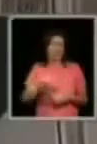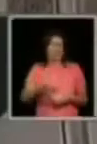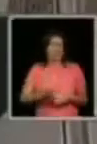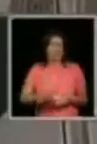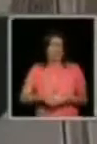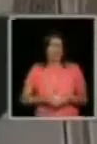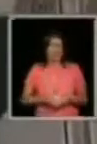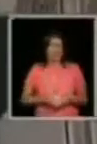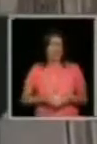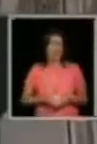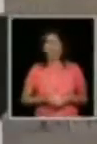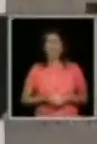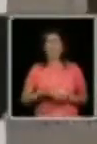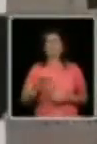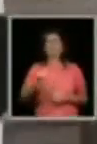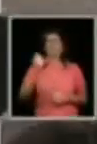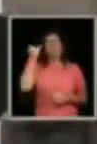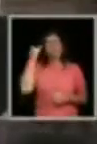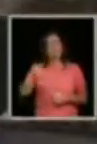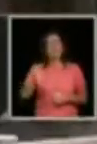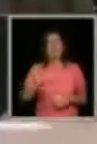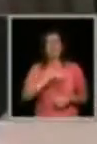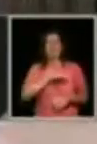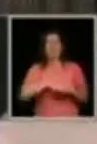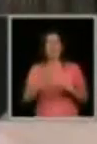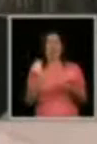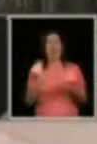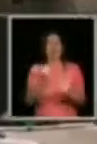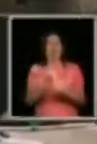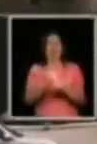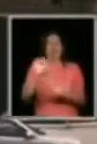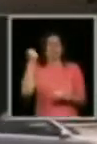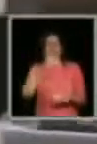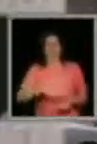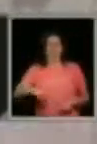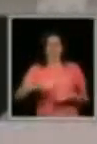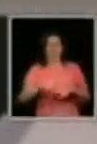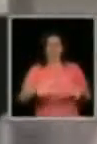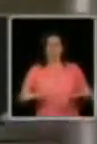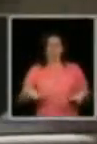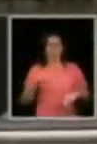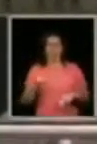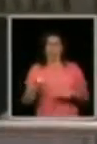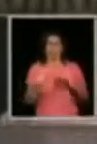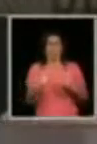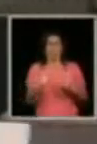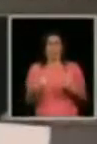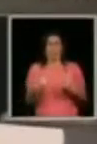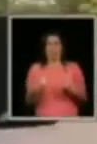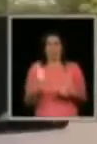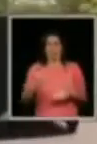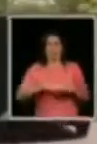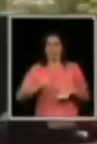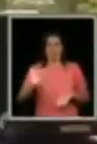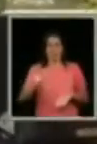תראה, הקשר הזה הוא כמובן עולה, אבל הוא לא ישיר. זאת אומרת, הוא פקיד הסעד הראשי בשירות למפגר. ברור